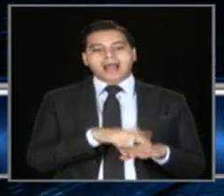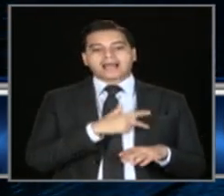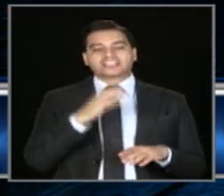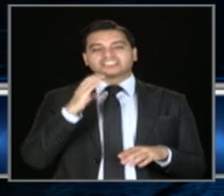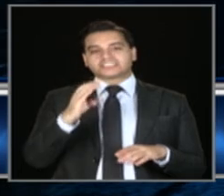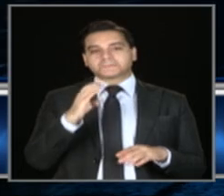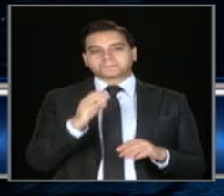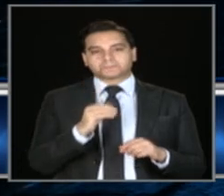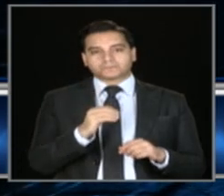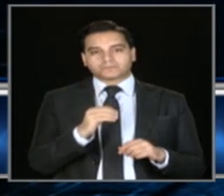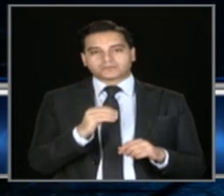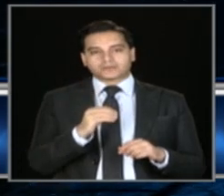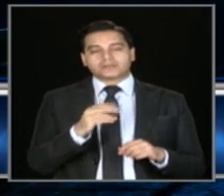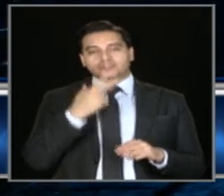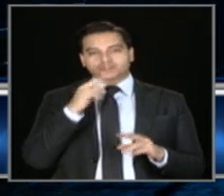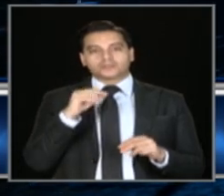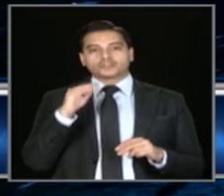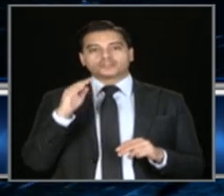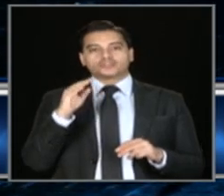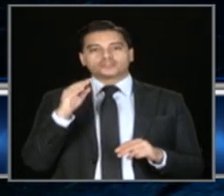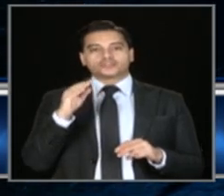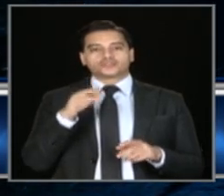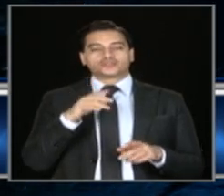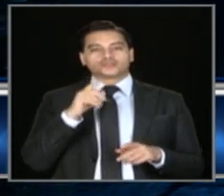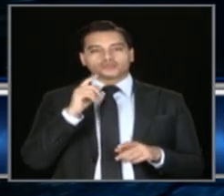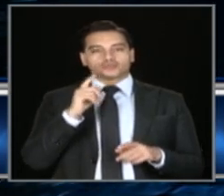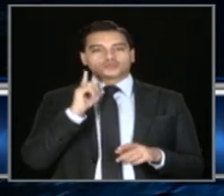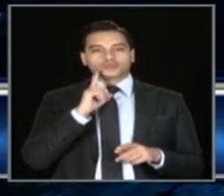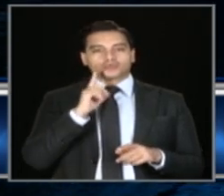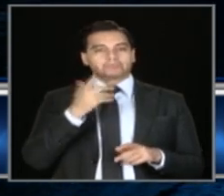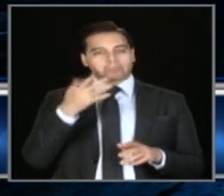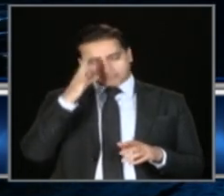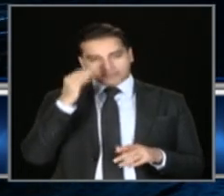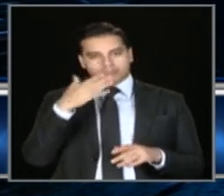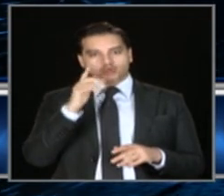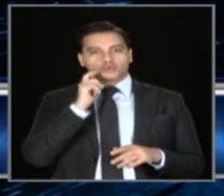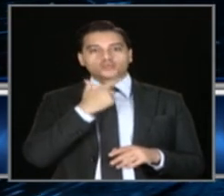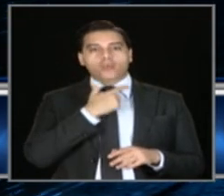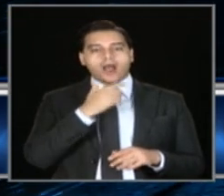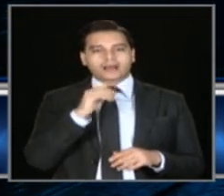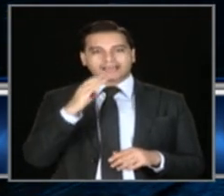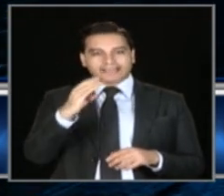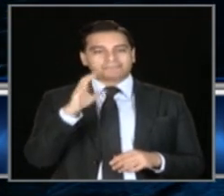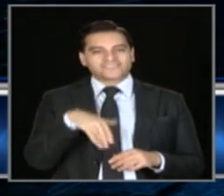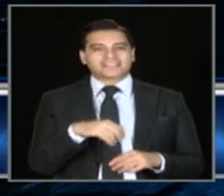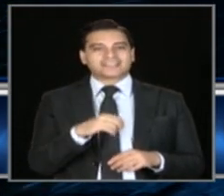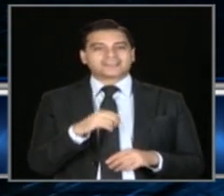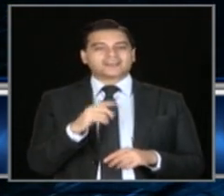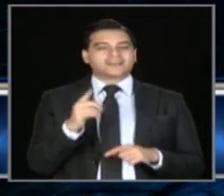الحرف ج يعني في اسم المحافظه في حرف ج كم